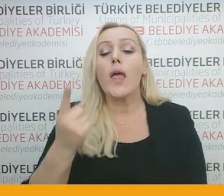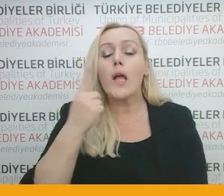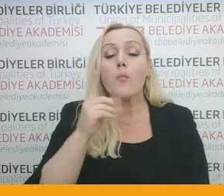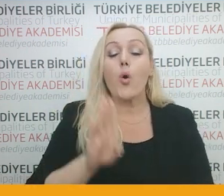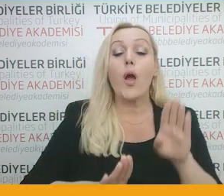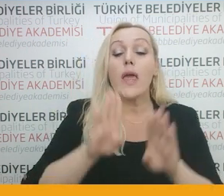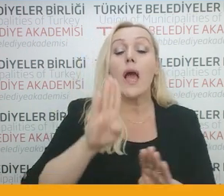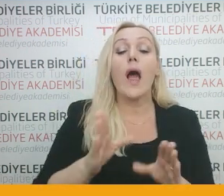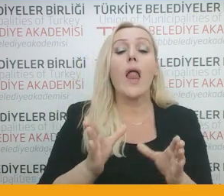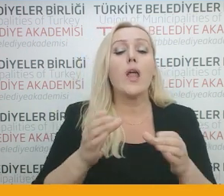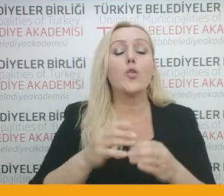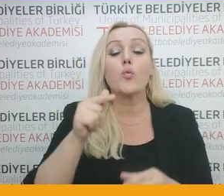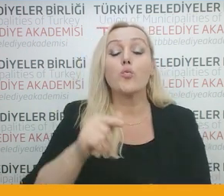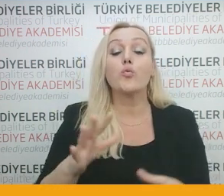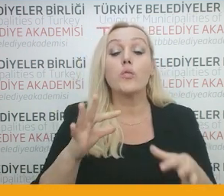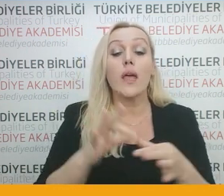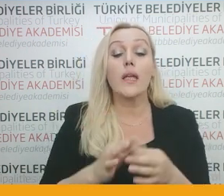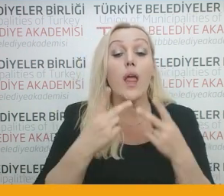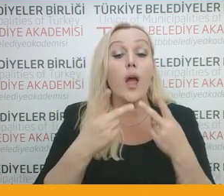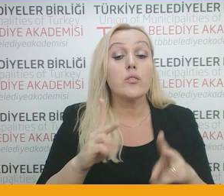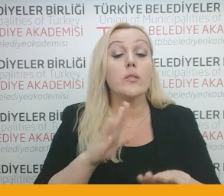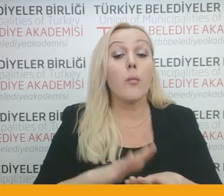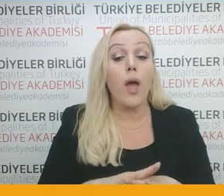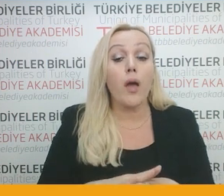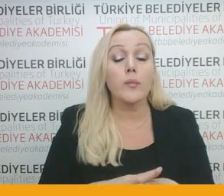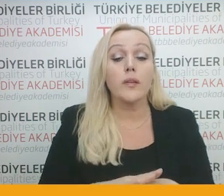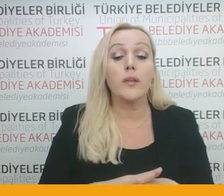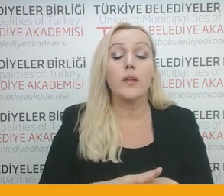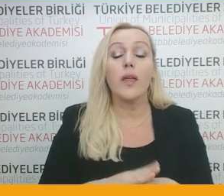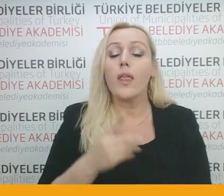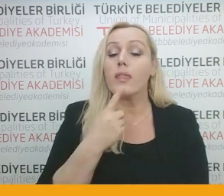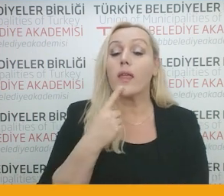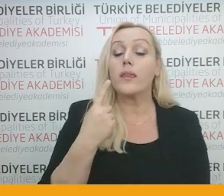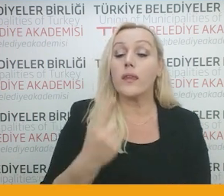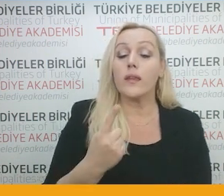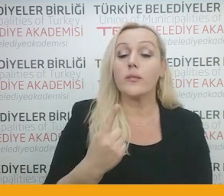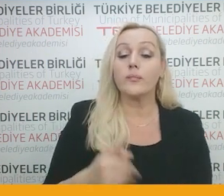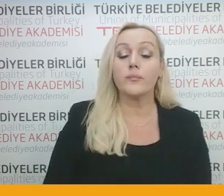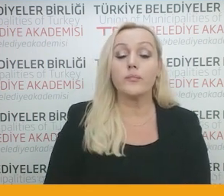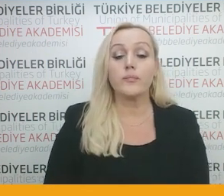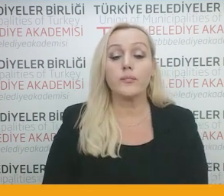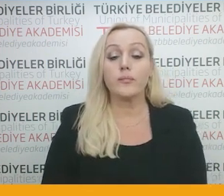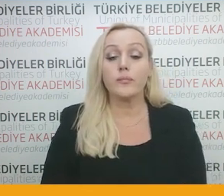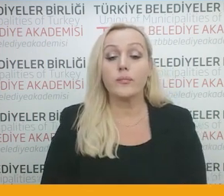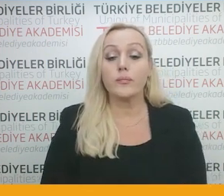Kurumu bununla ilgili bir görüş verdi. Dedi ki